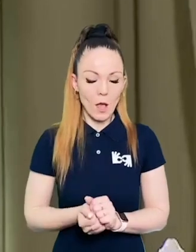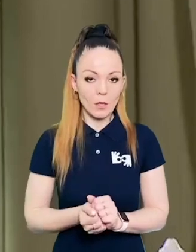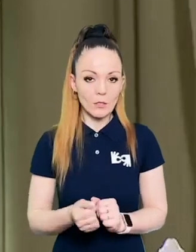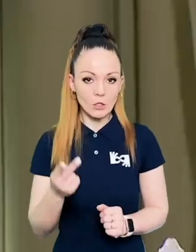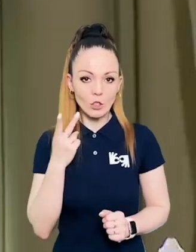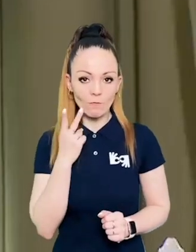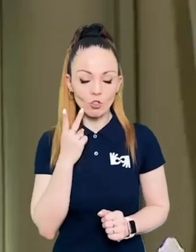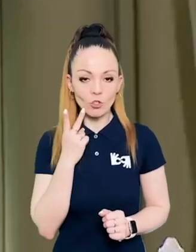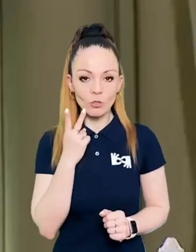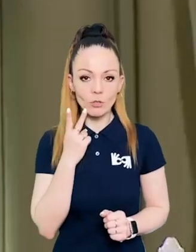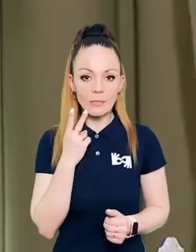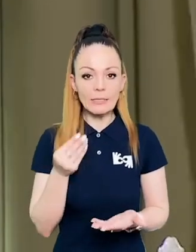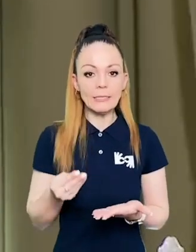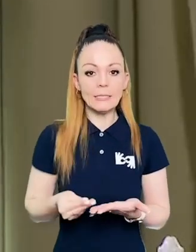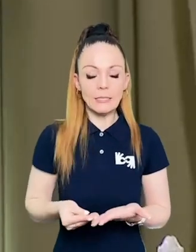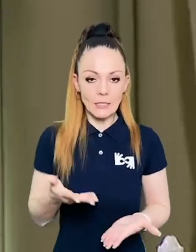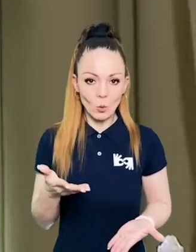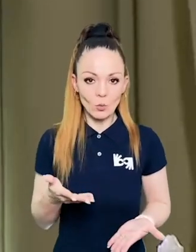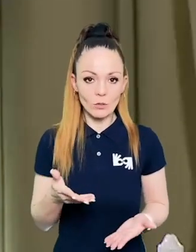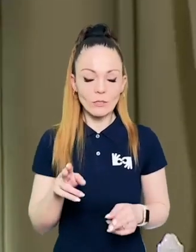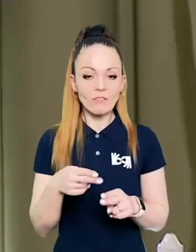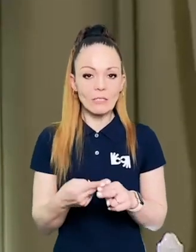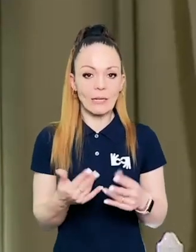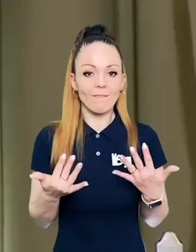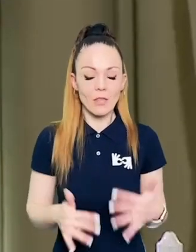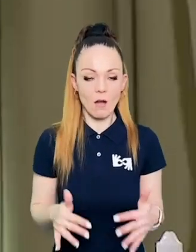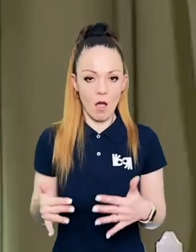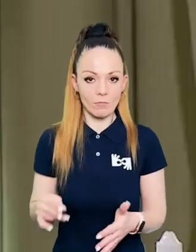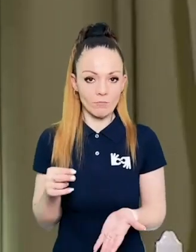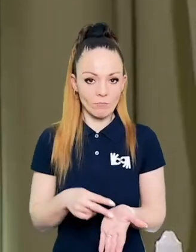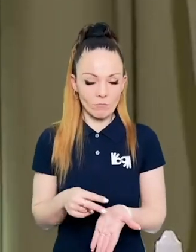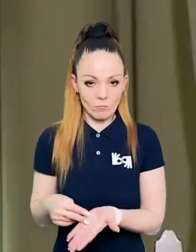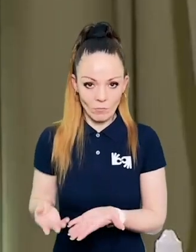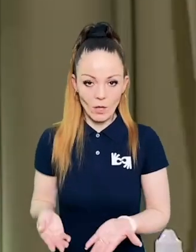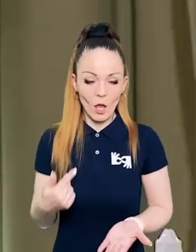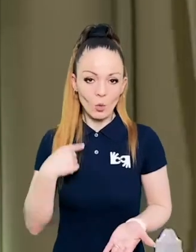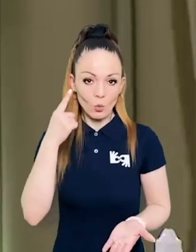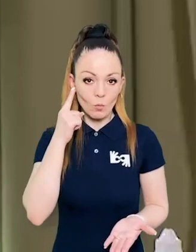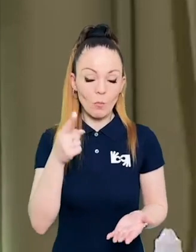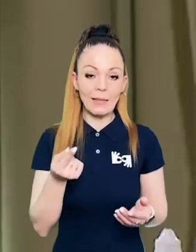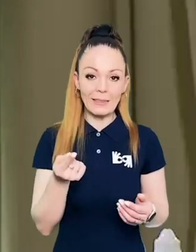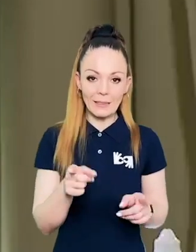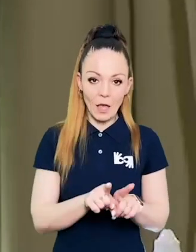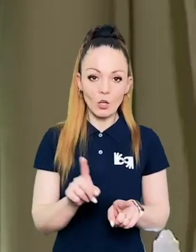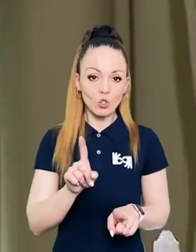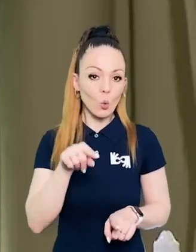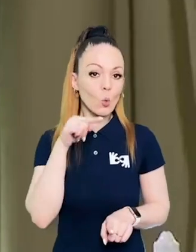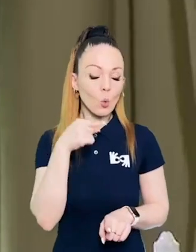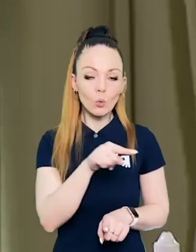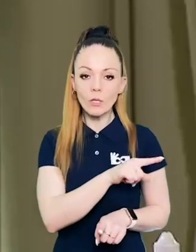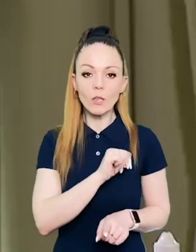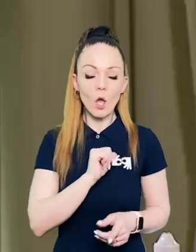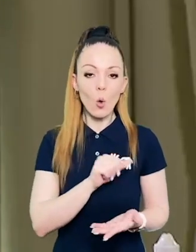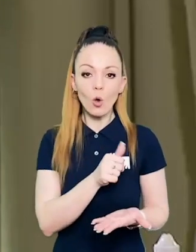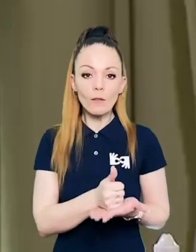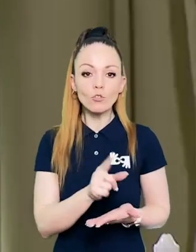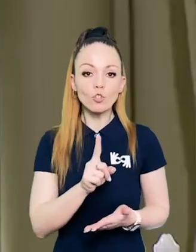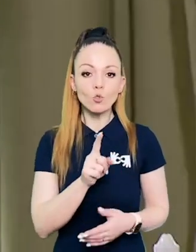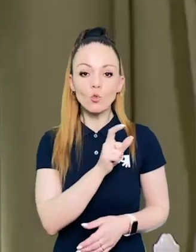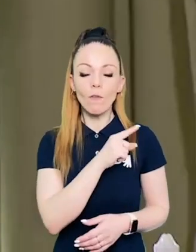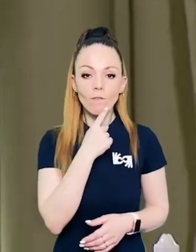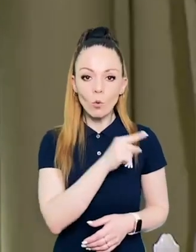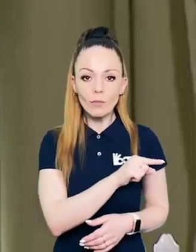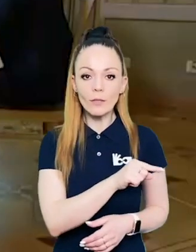пам'ятати, напевне, завжди цінність в цих втрат. Я думаю так, що Росія найголовніше, що вони